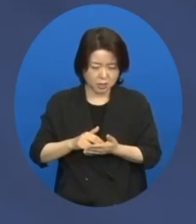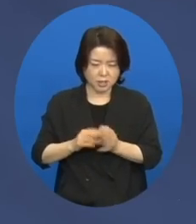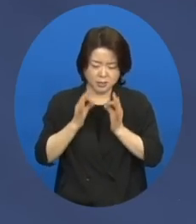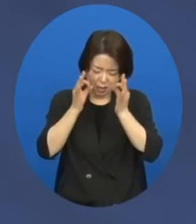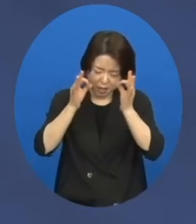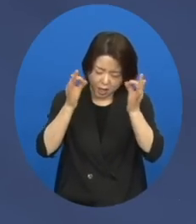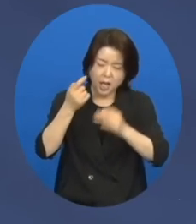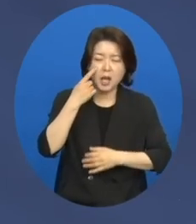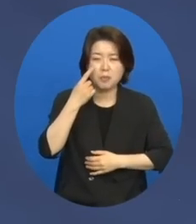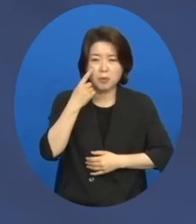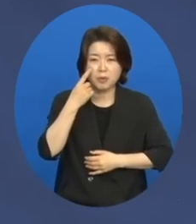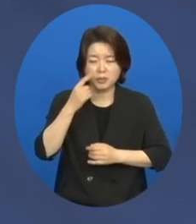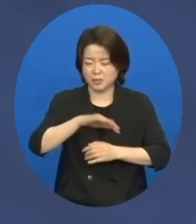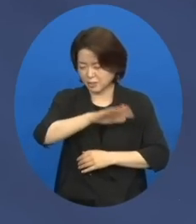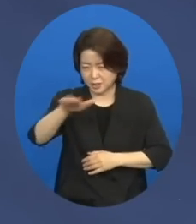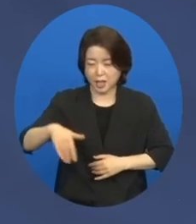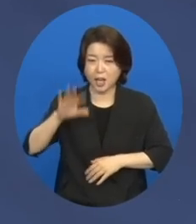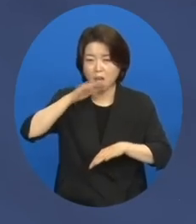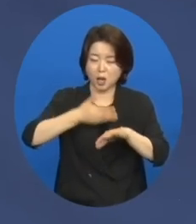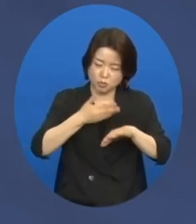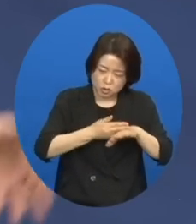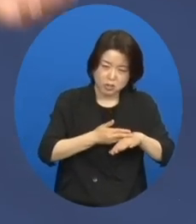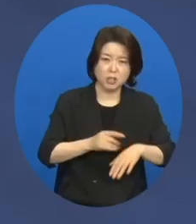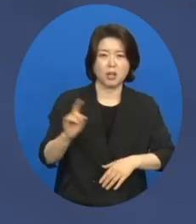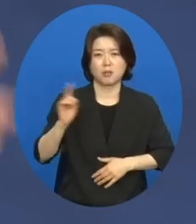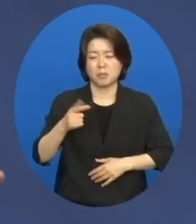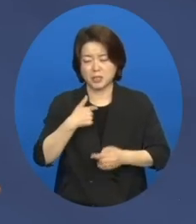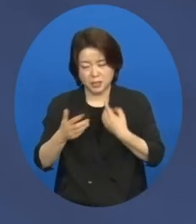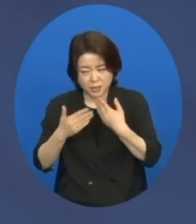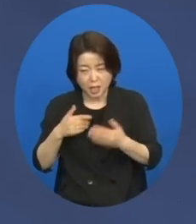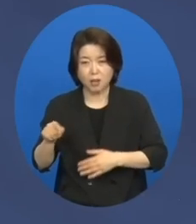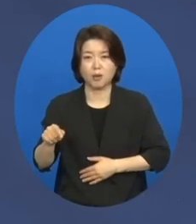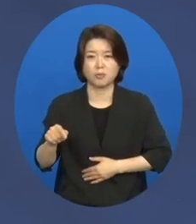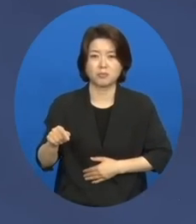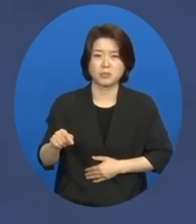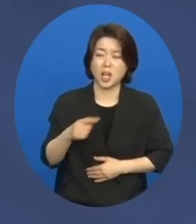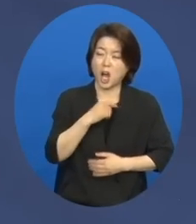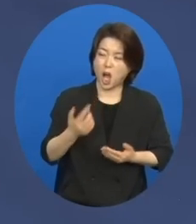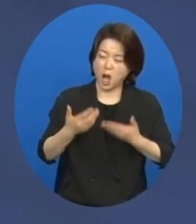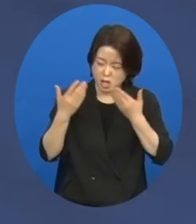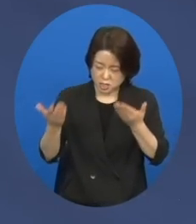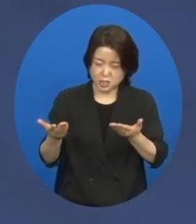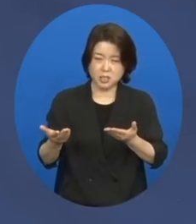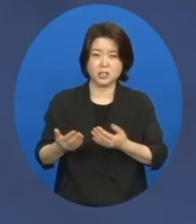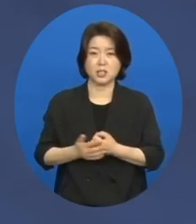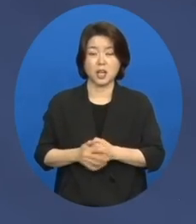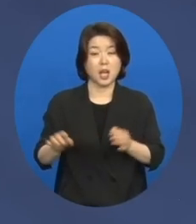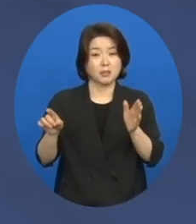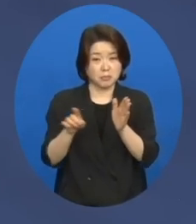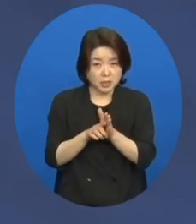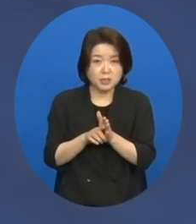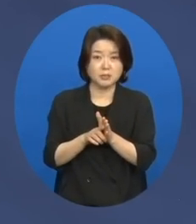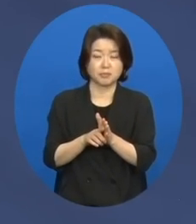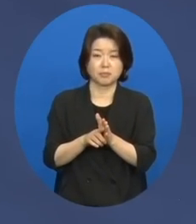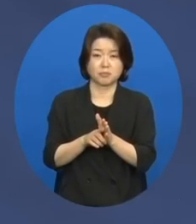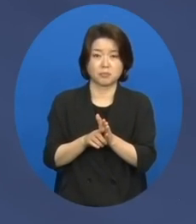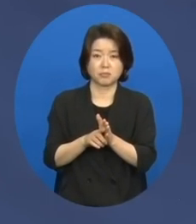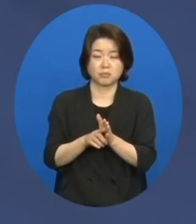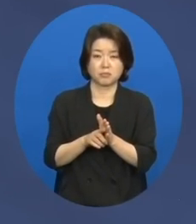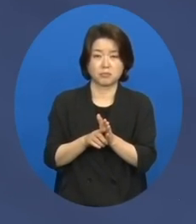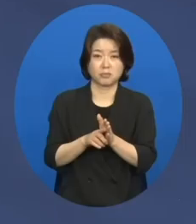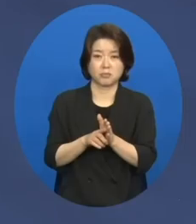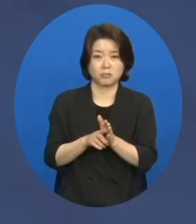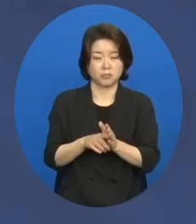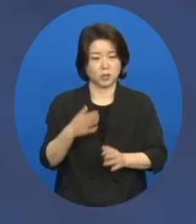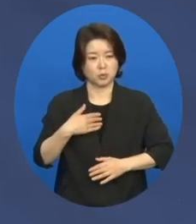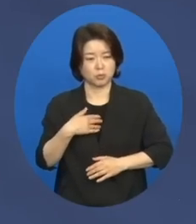해볼 수 있는 만큼 훈련이면 훈련, 뭐 체험이면 체험, 헌신이면 헌신, 믿으면 믿음 아마